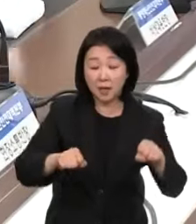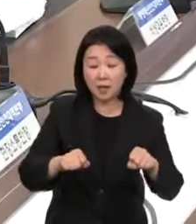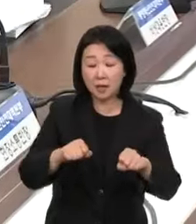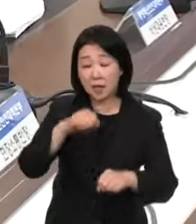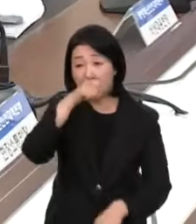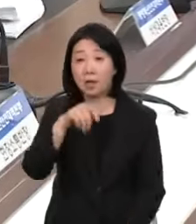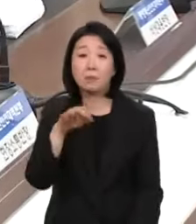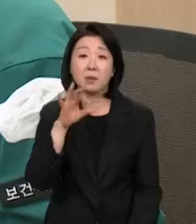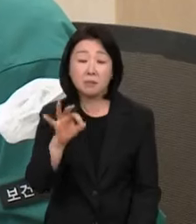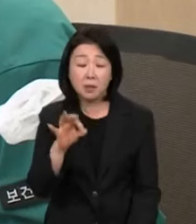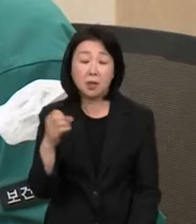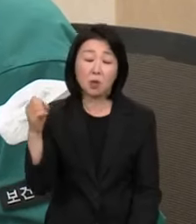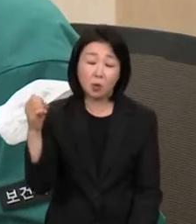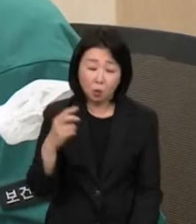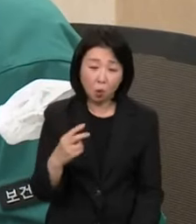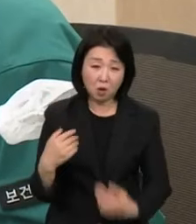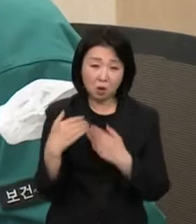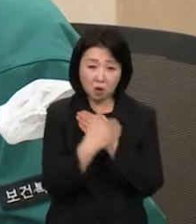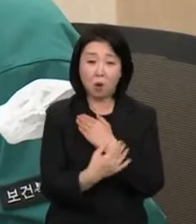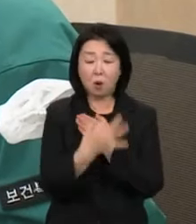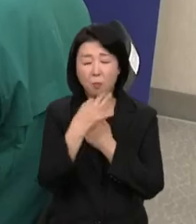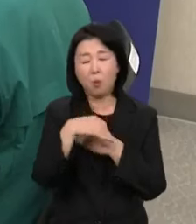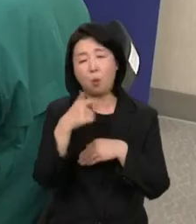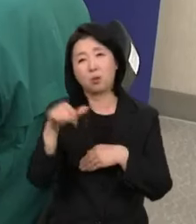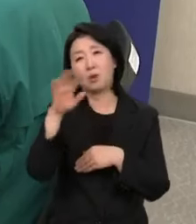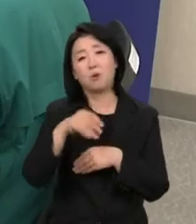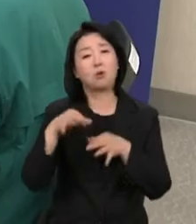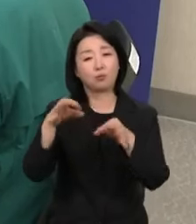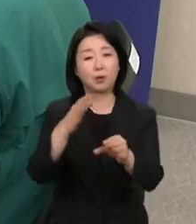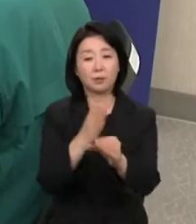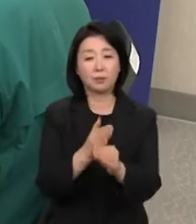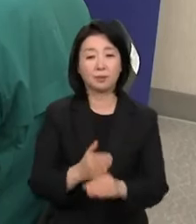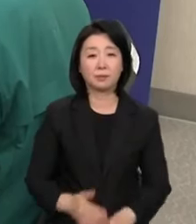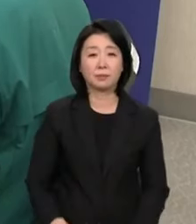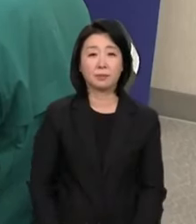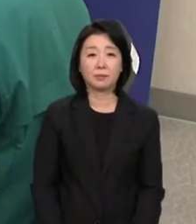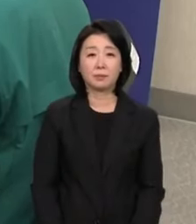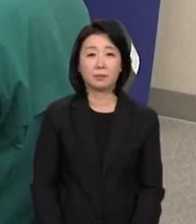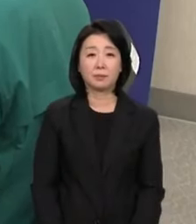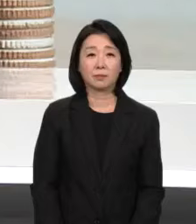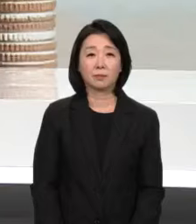원 넘게를 투입한 상태입니다. JTBC 황예린입니다.